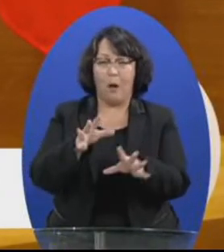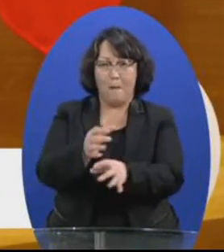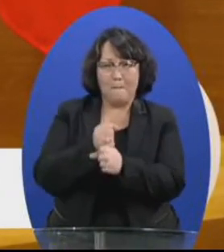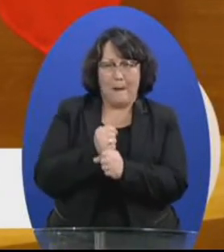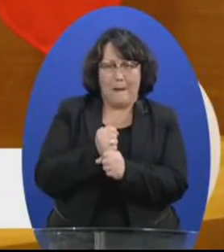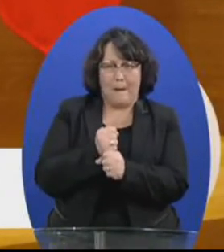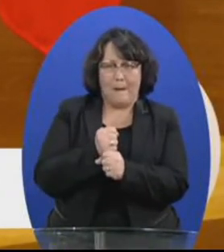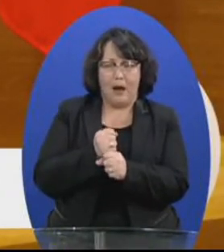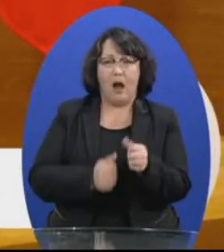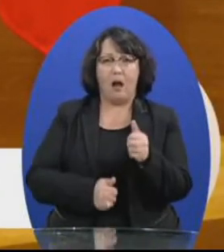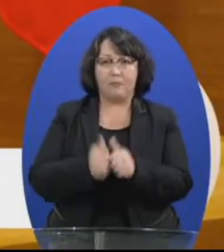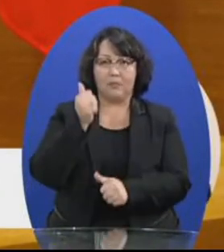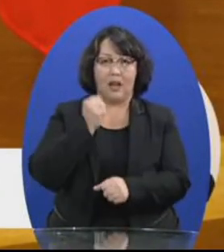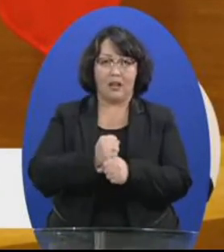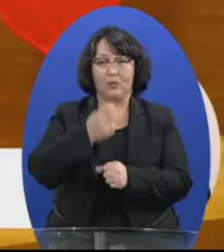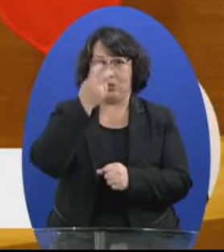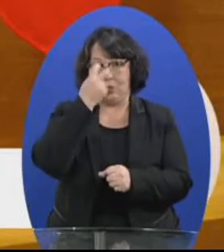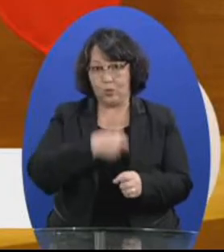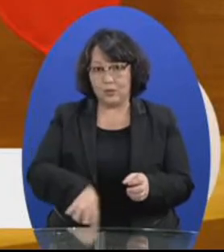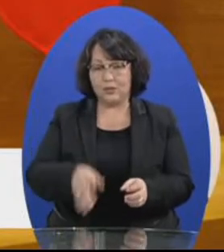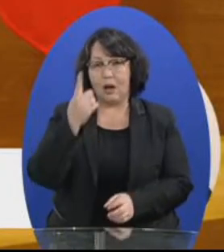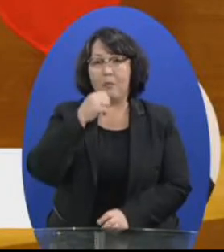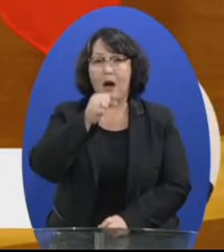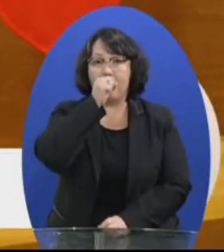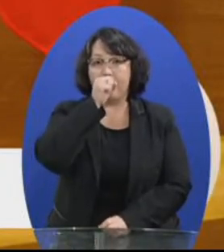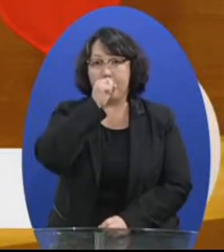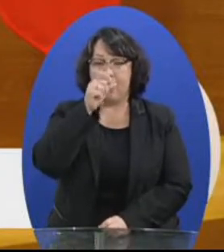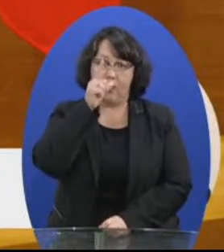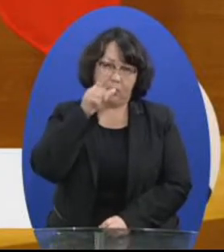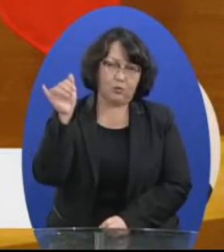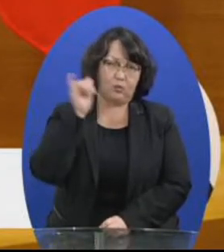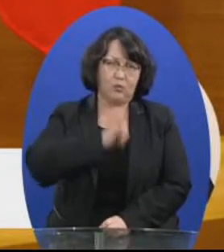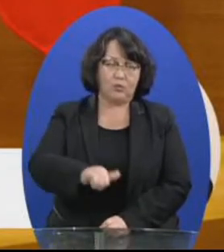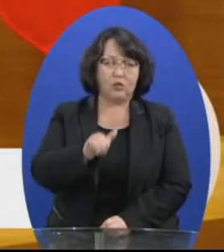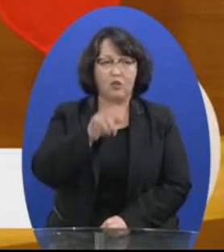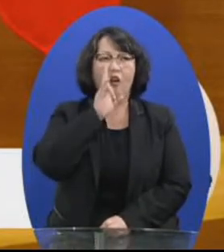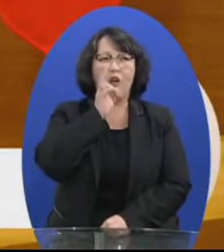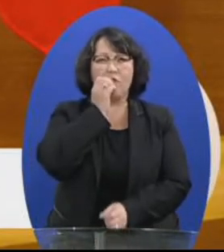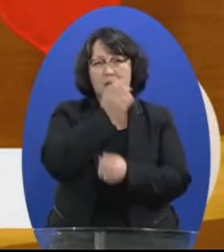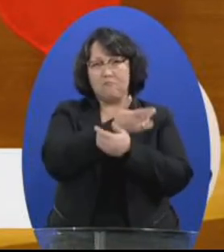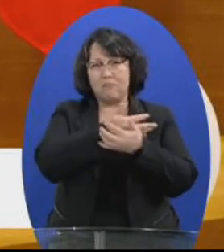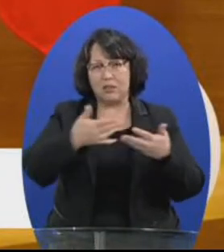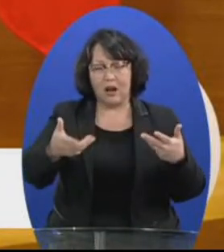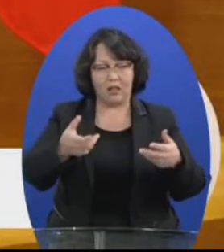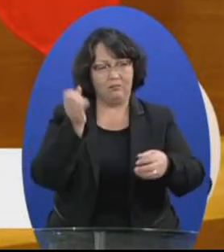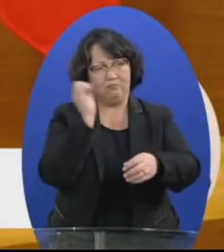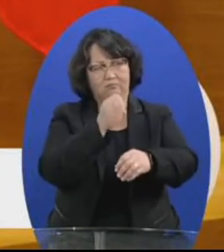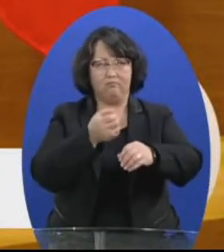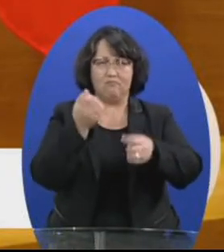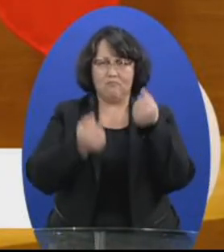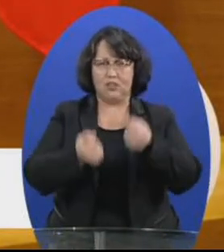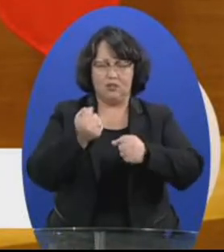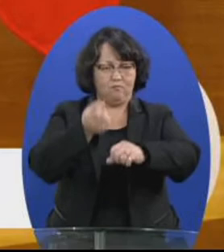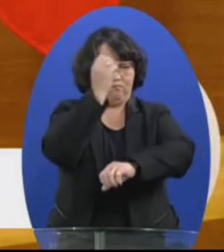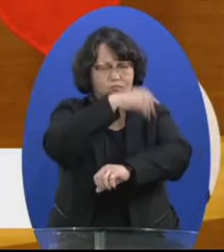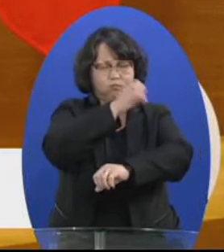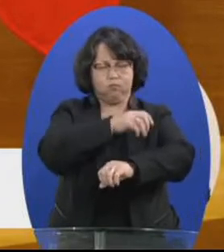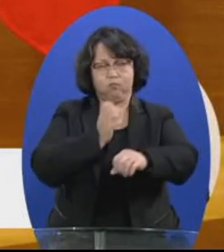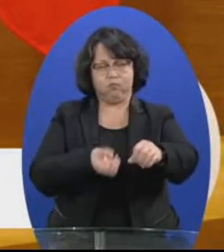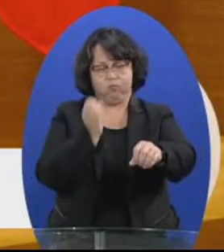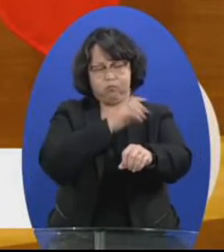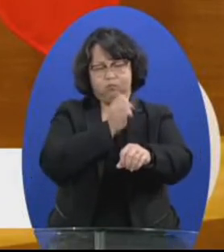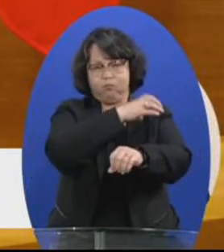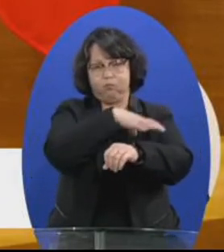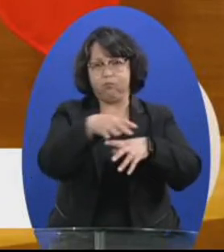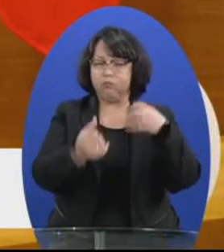барьж ажилласан. Харамсалтай нь Оросын холбооны улсаас хүнсний бүтээгдэхүүн тээрвэрлэж ирсэн жолооч тодорхой